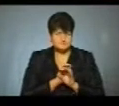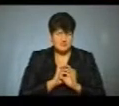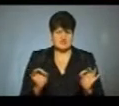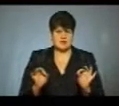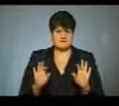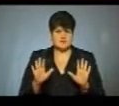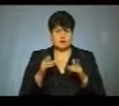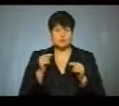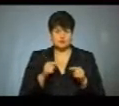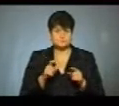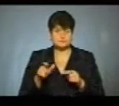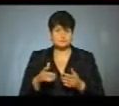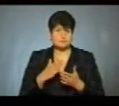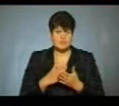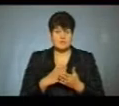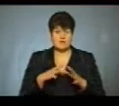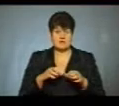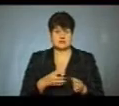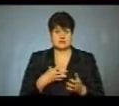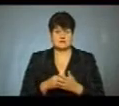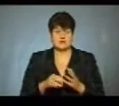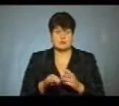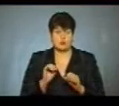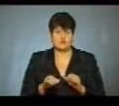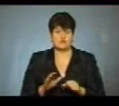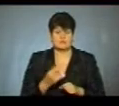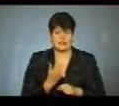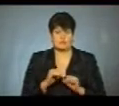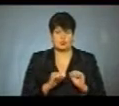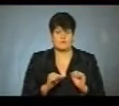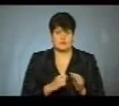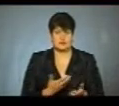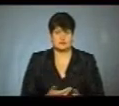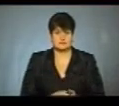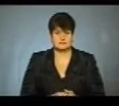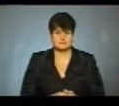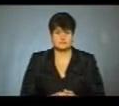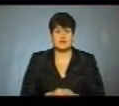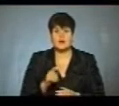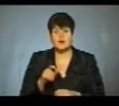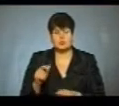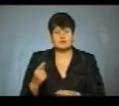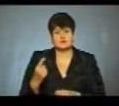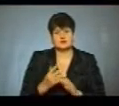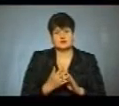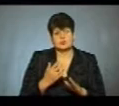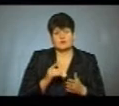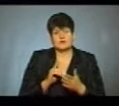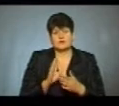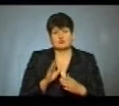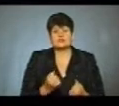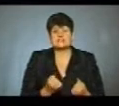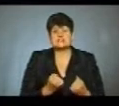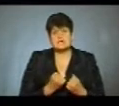щоб люди, які мають у власності свою землю, могли нею розпоряджатися на власний розсуд? Люди, перш за все, повинні бути захищені